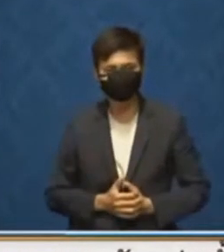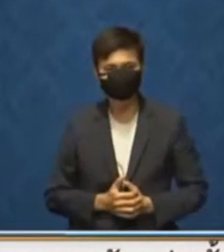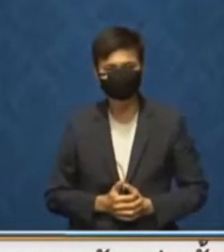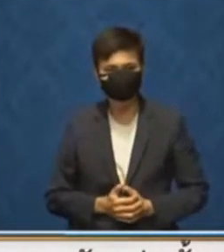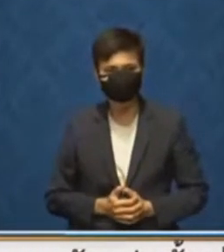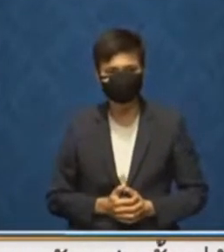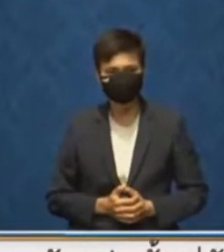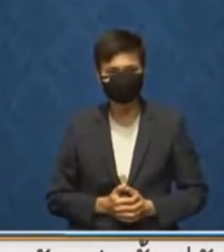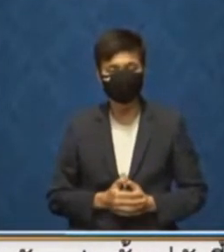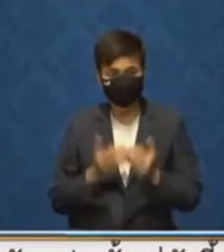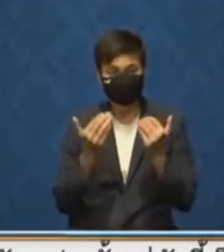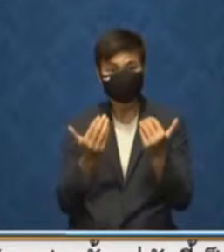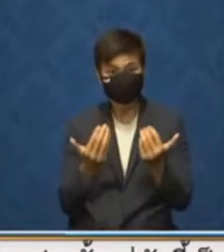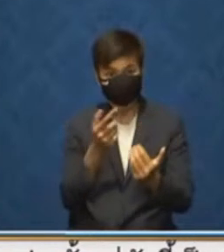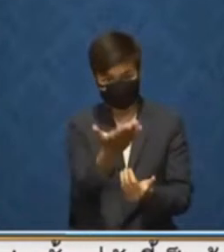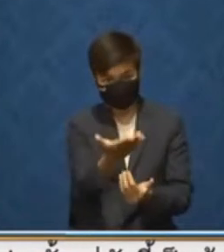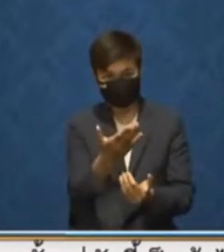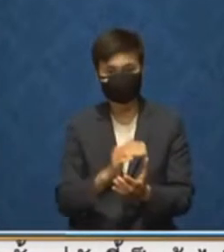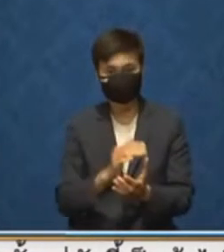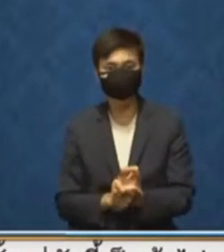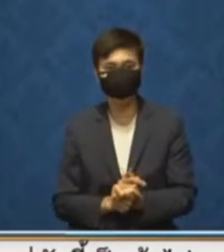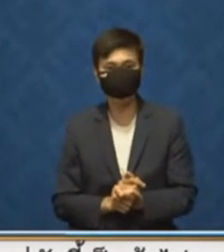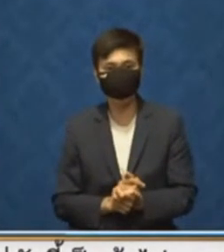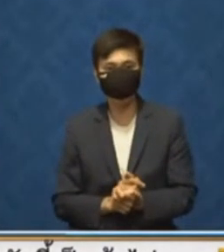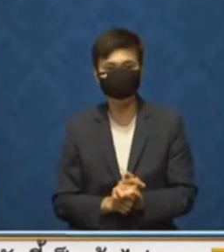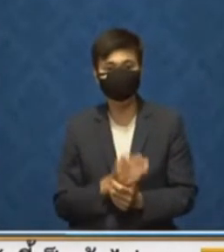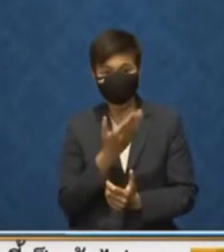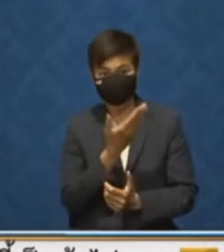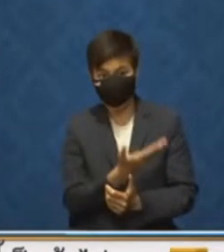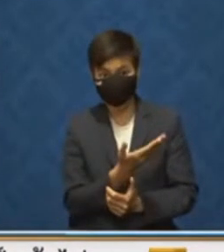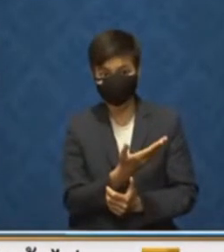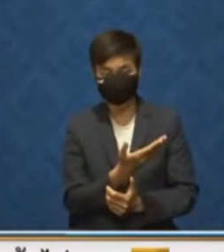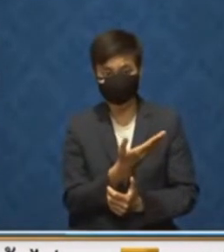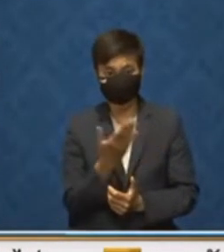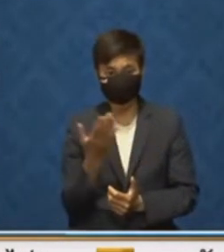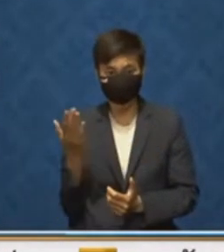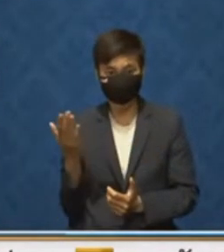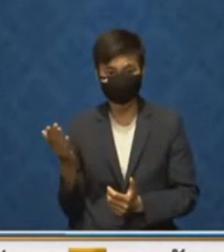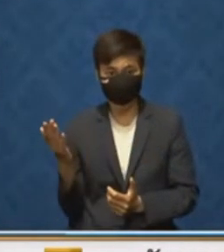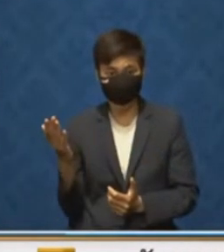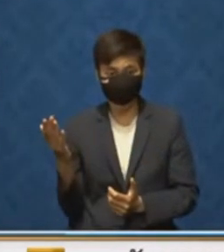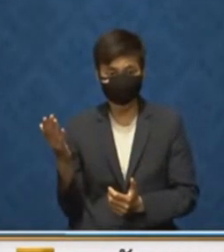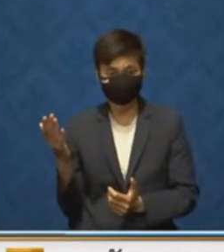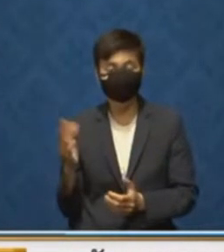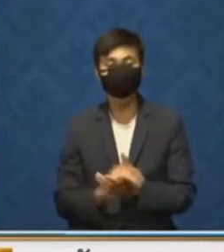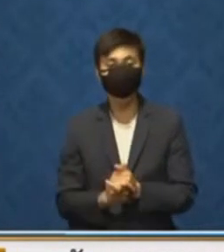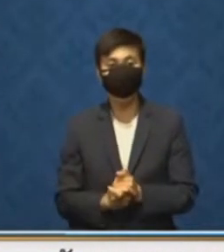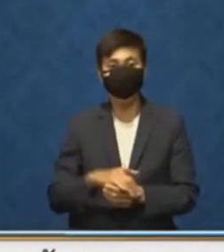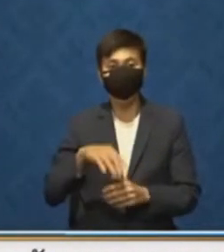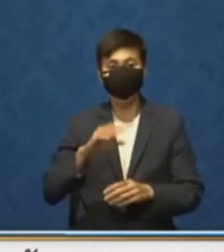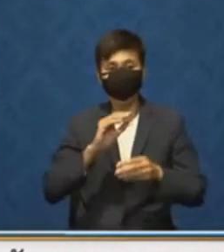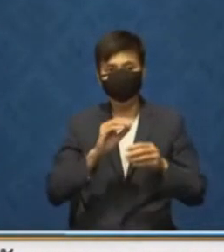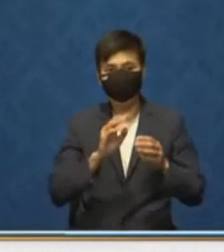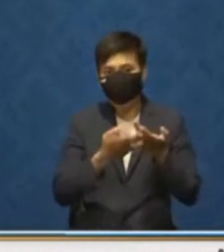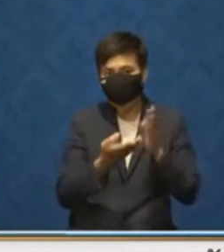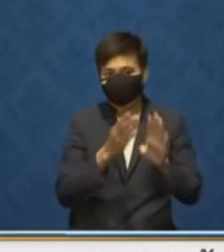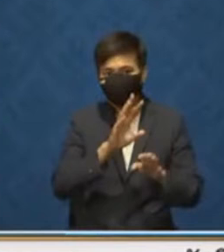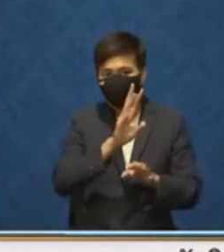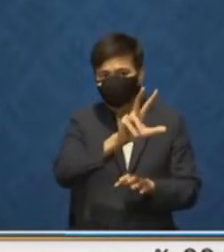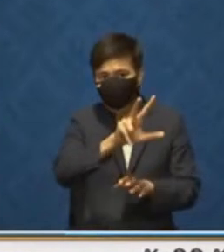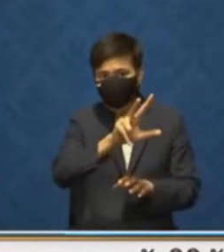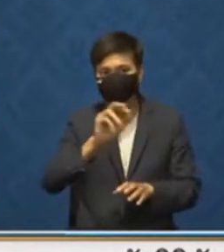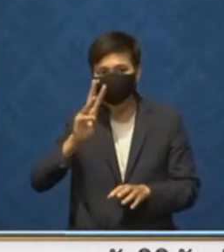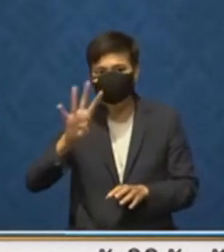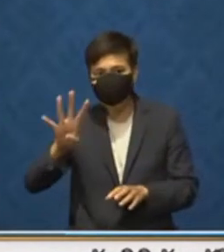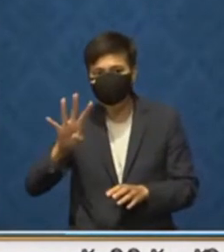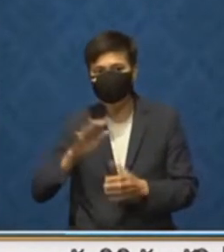นี่ล่ะครับนี่แหละครับเทียบประชาพิจารณ์ทิว r63กับ 6 4พทสอด